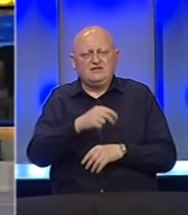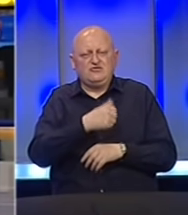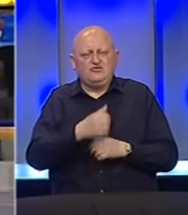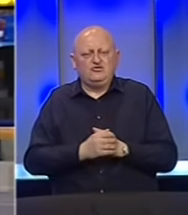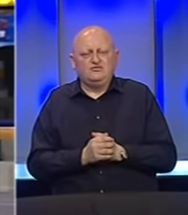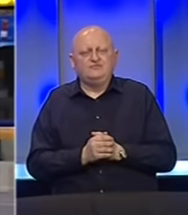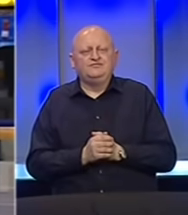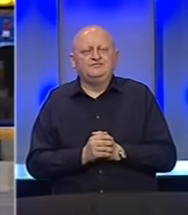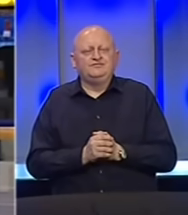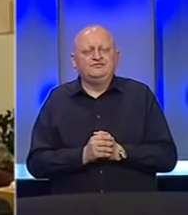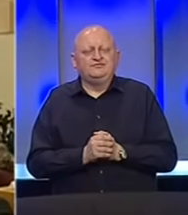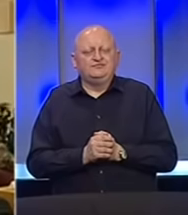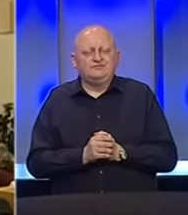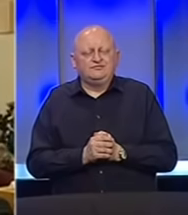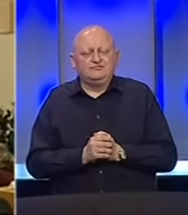godinu.